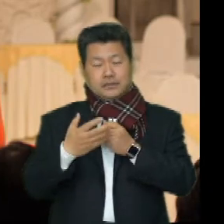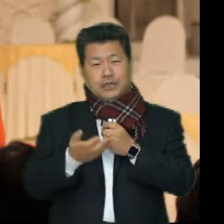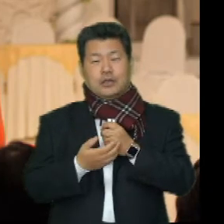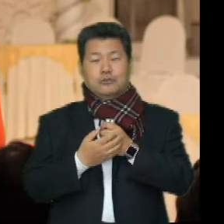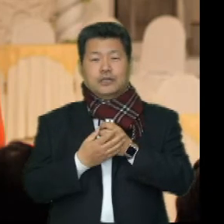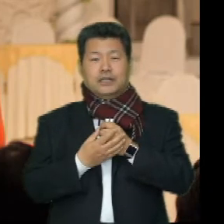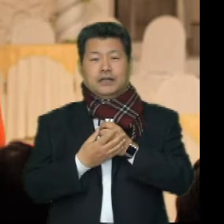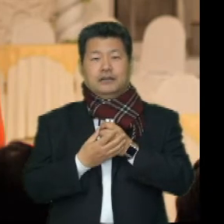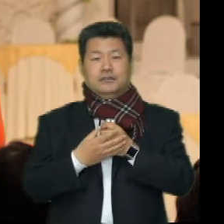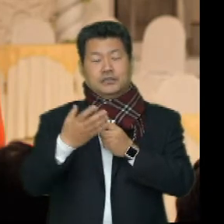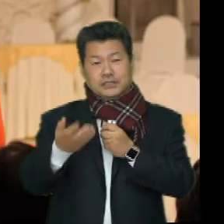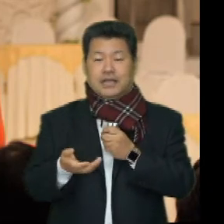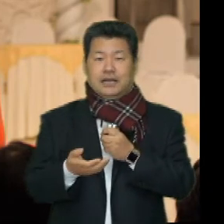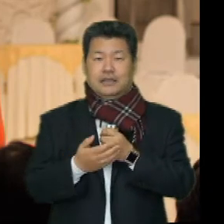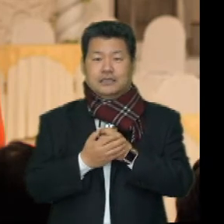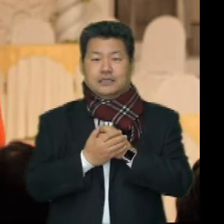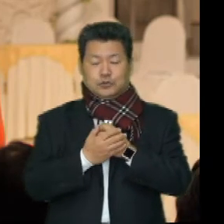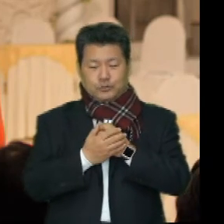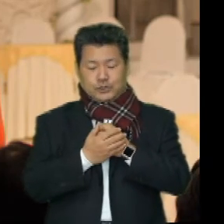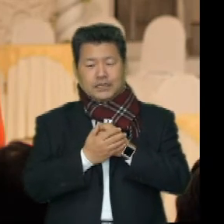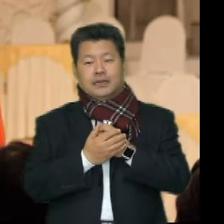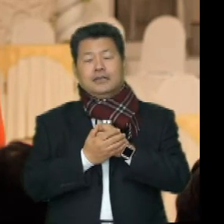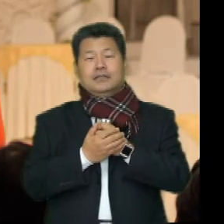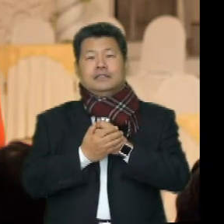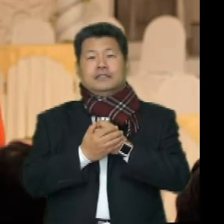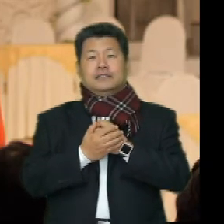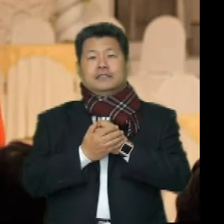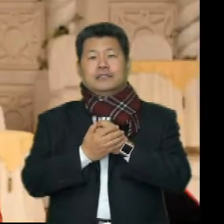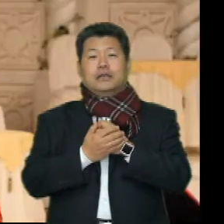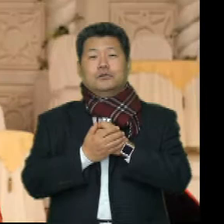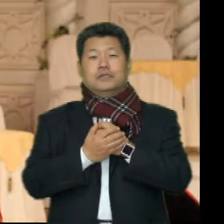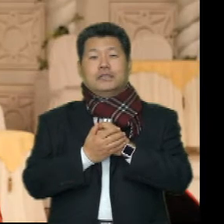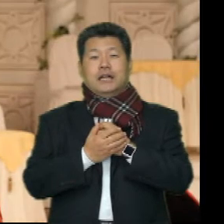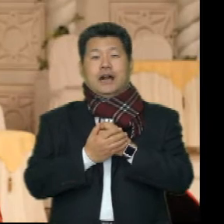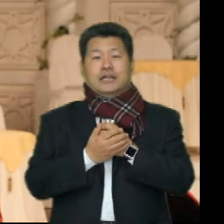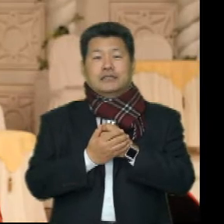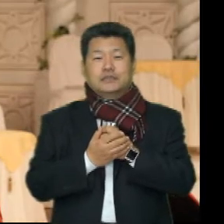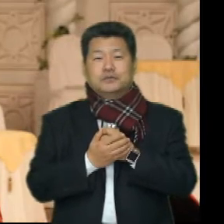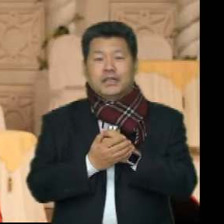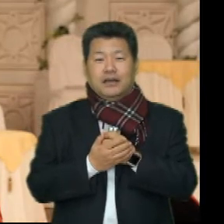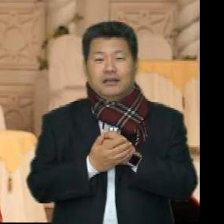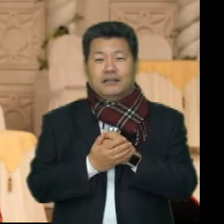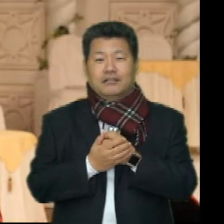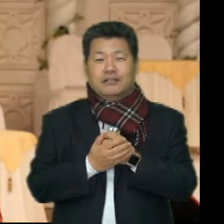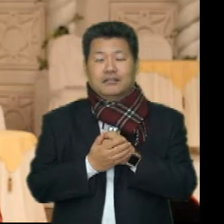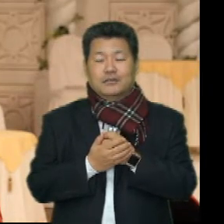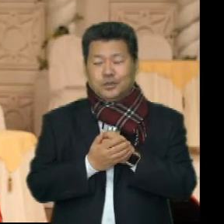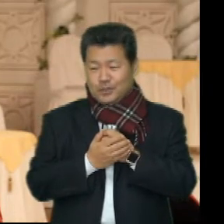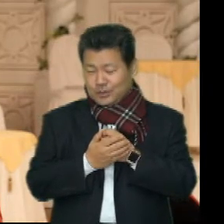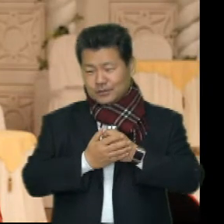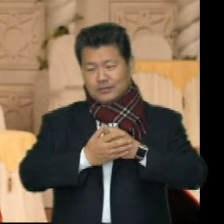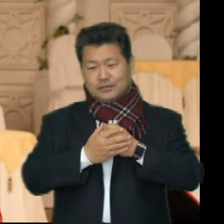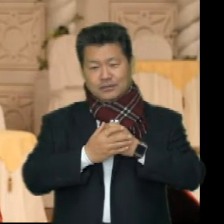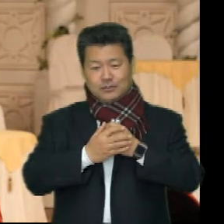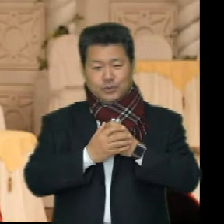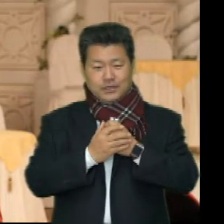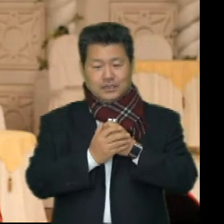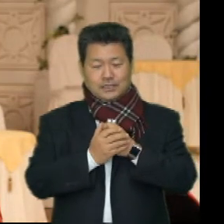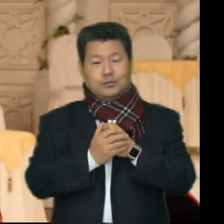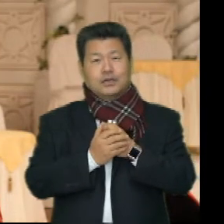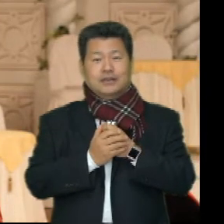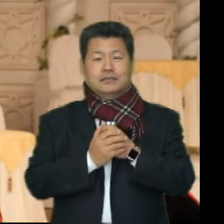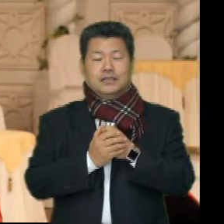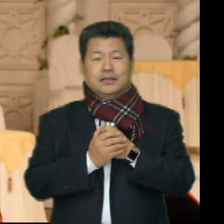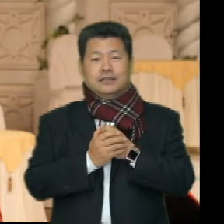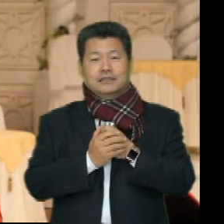물어봤습니다. 사용해보니까 어떻더냐 이렇게 물어보니까 사용을 안 했다 그럽니다. 그래서 아니